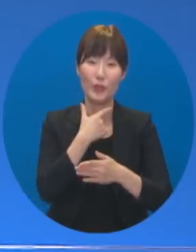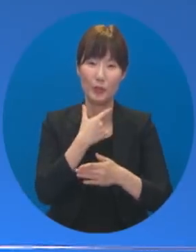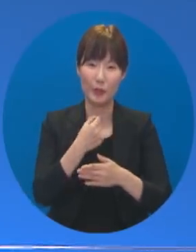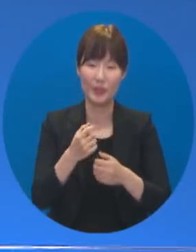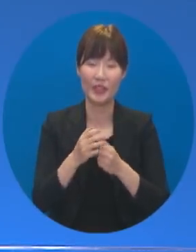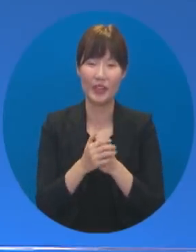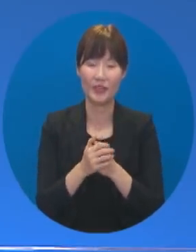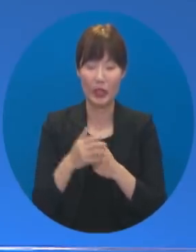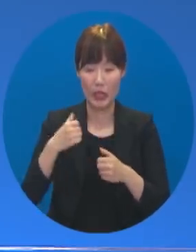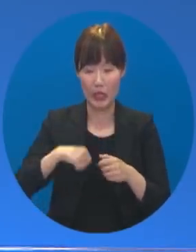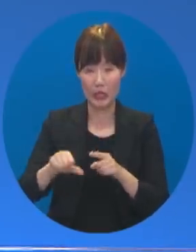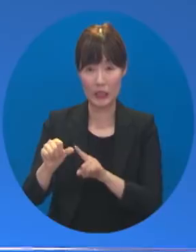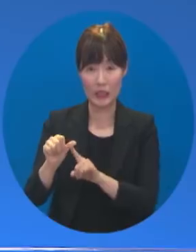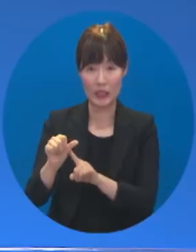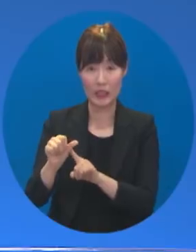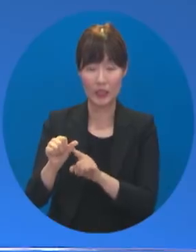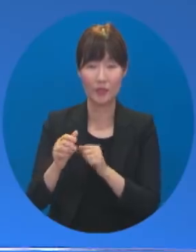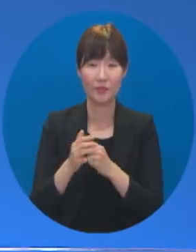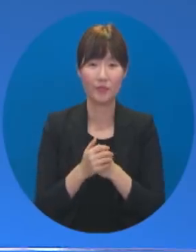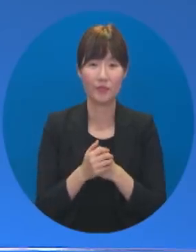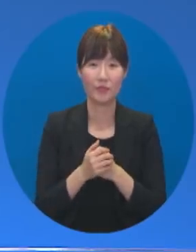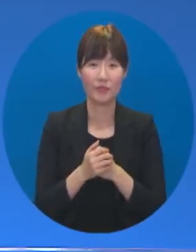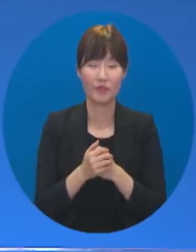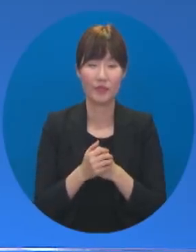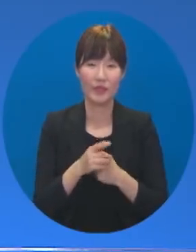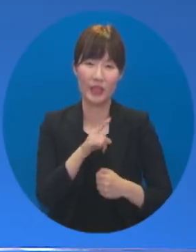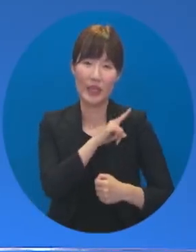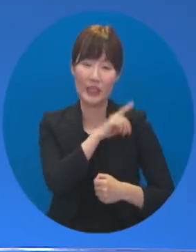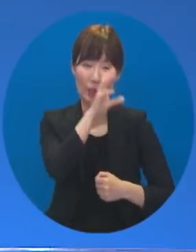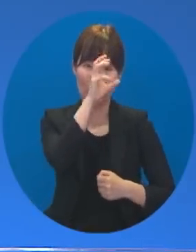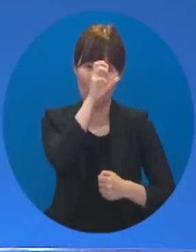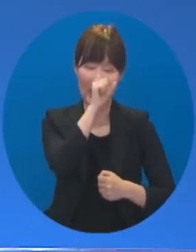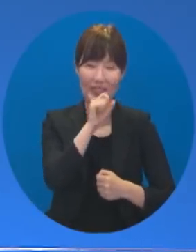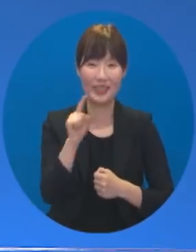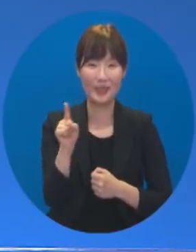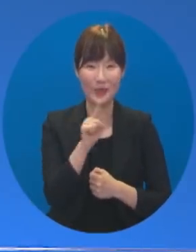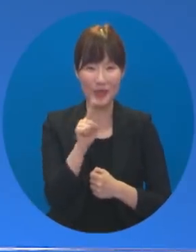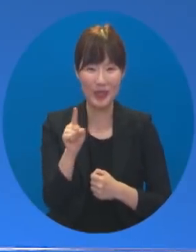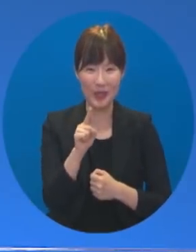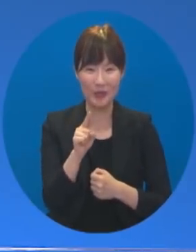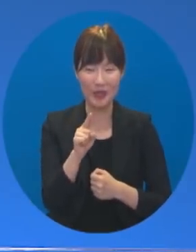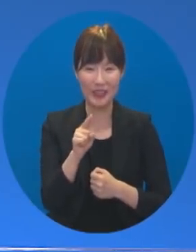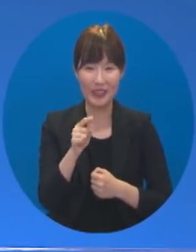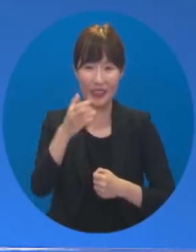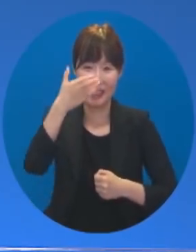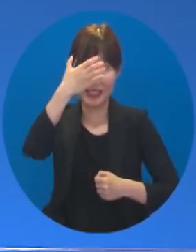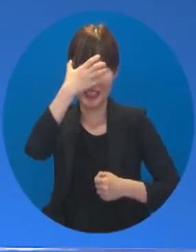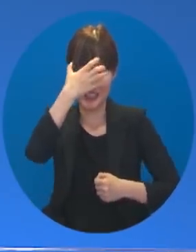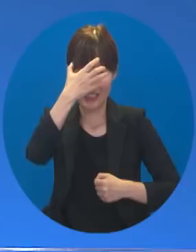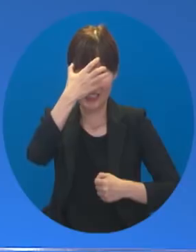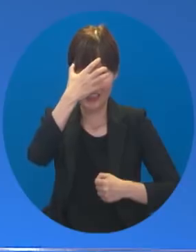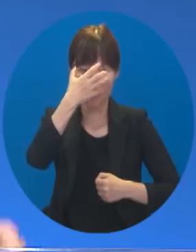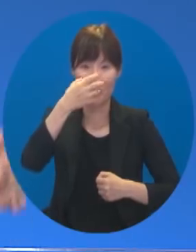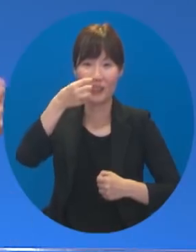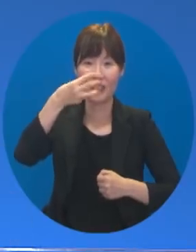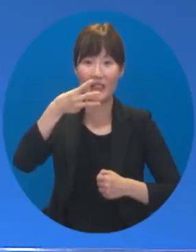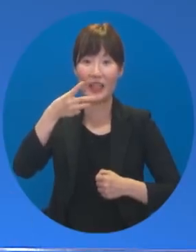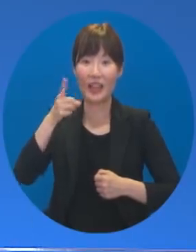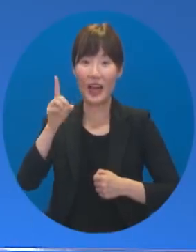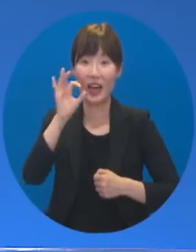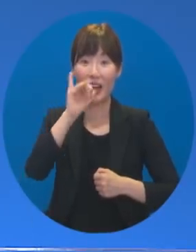원기가 그 가장 좋아하는 게 뭐냐면 그 가면 라이더예요. 그